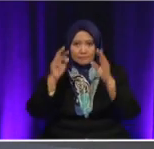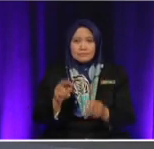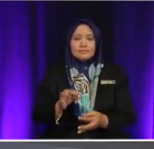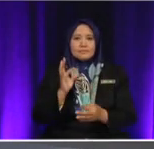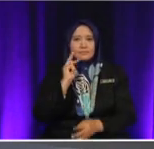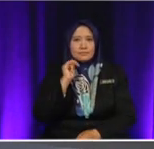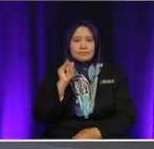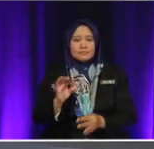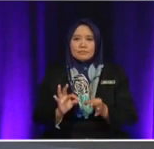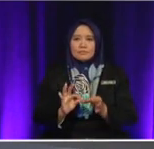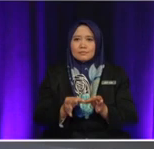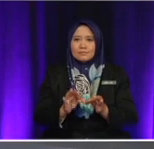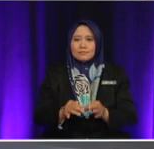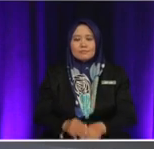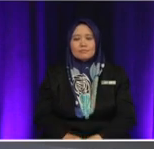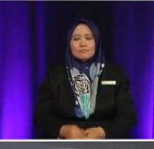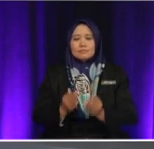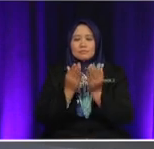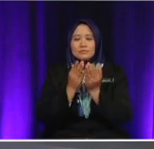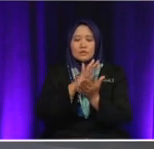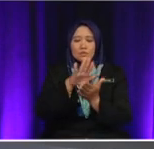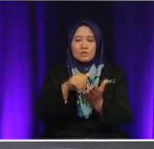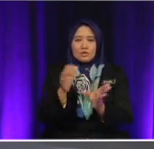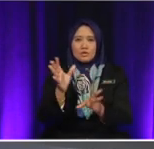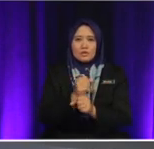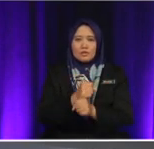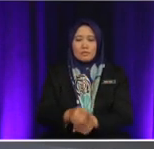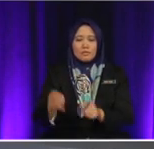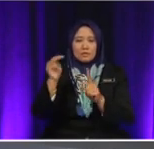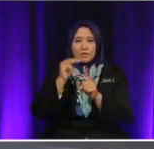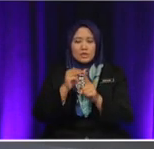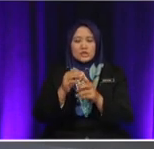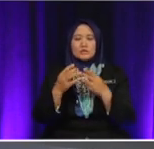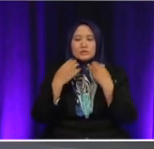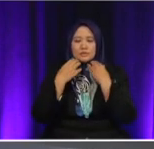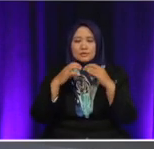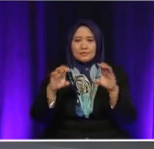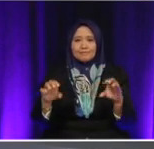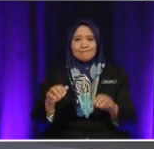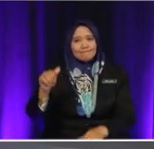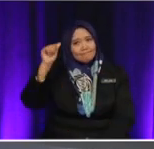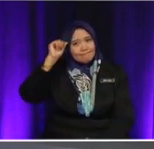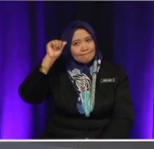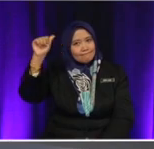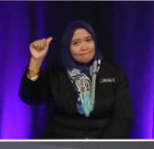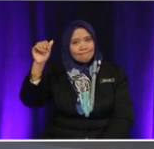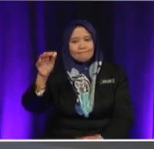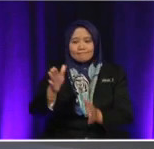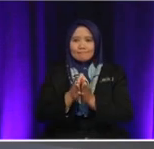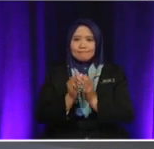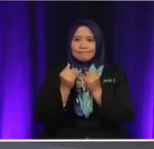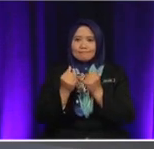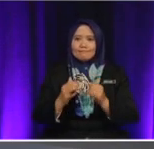kita dan kami mendoakan agar semua mendapat keputusan yang cemerlang dalam SPM yang akan datang. InsyaAllah kita berjumpa lagi. Assalamualaikum. Salam sejahtera.